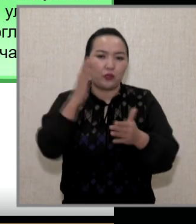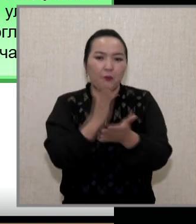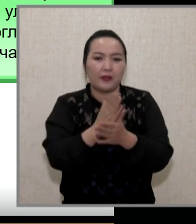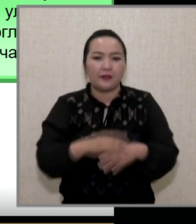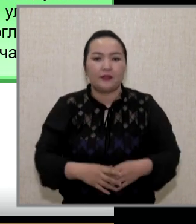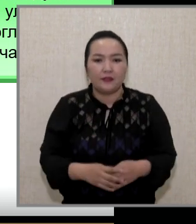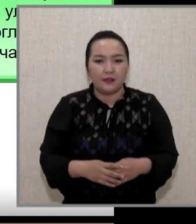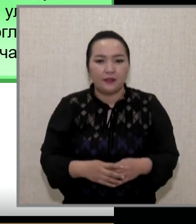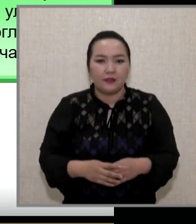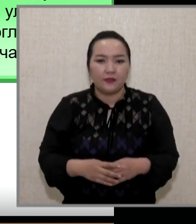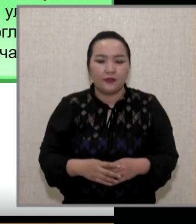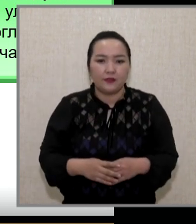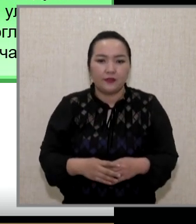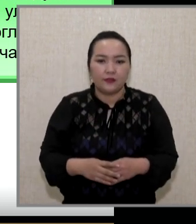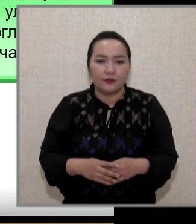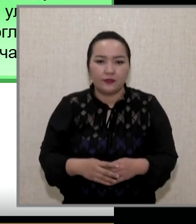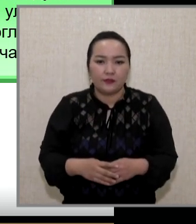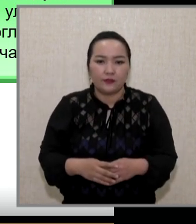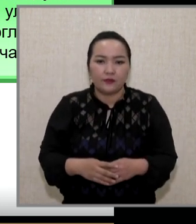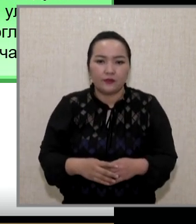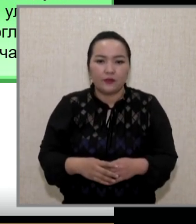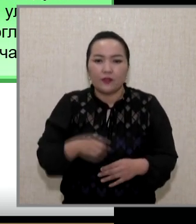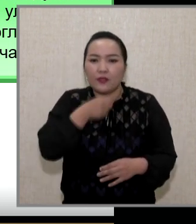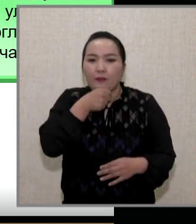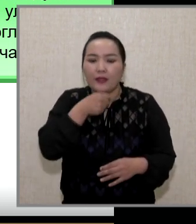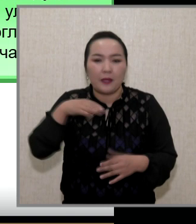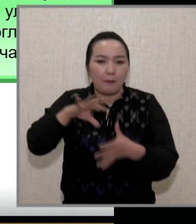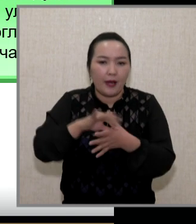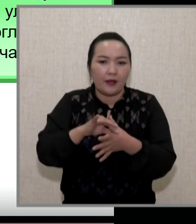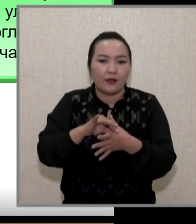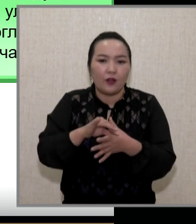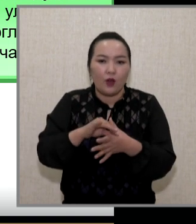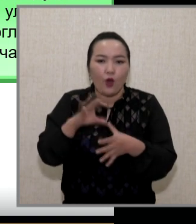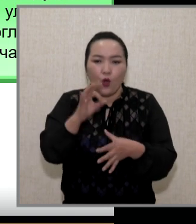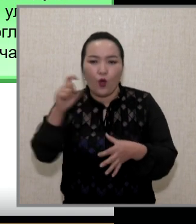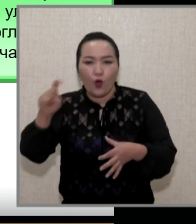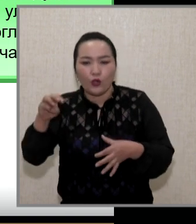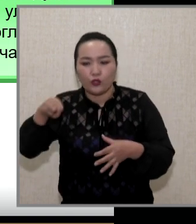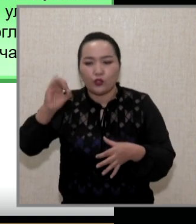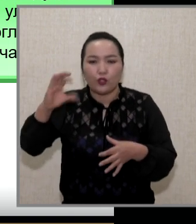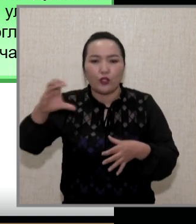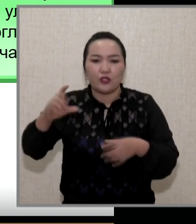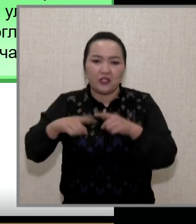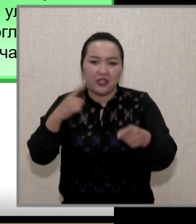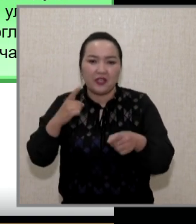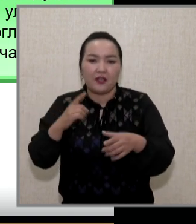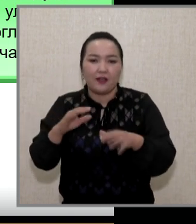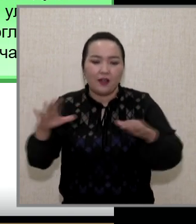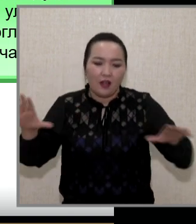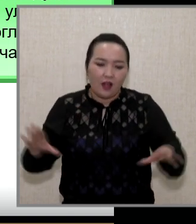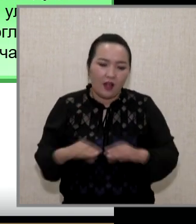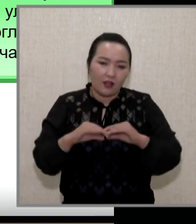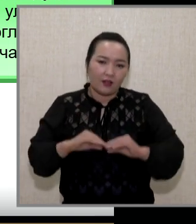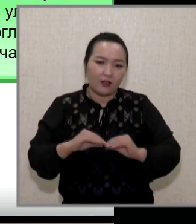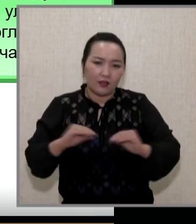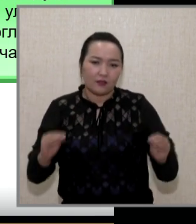илүү 41.6% байдгийг эрдэмтэд тогтоосон байна. За дараа нь ямааны мах байна. За ямааны мах нь бол өвөг тосоор баялаг, уург